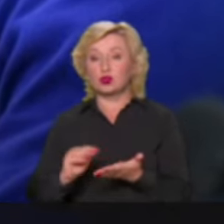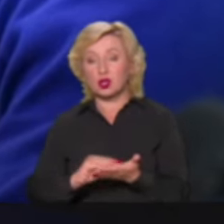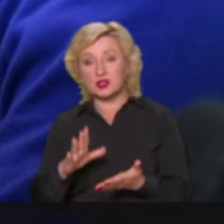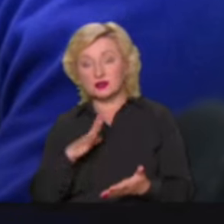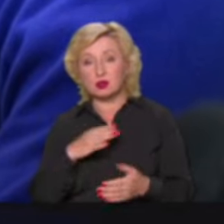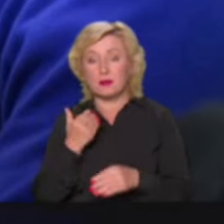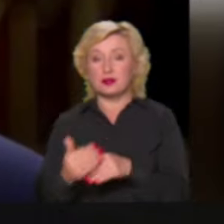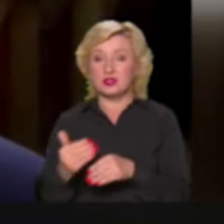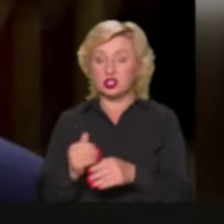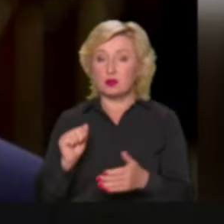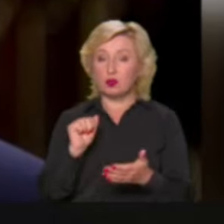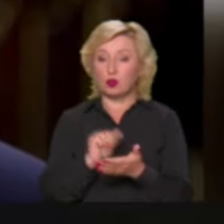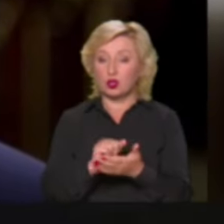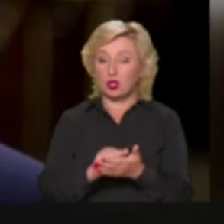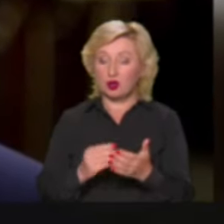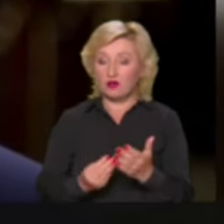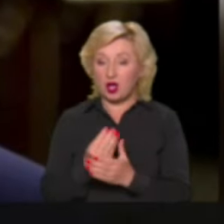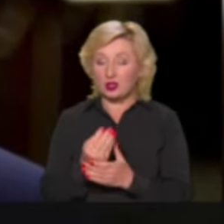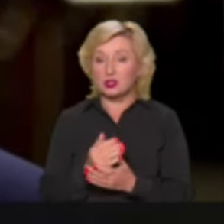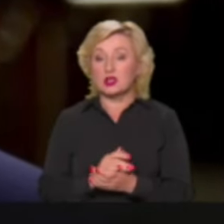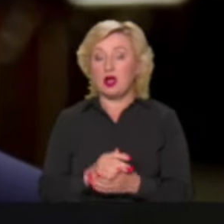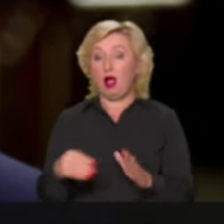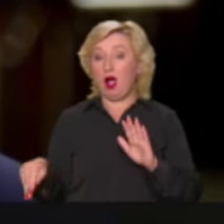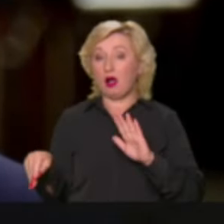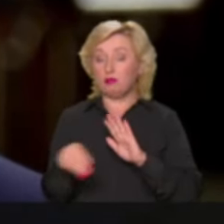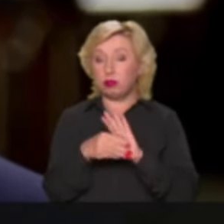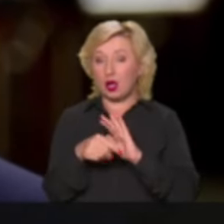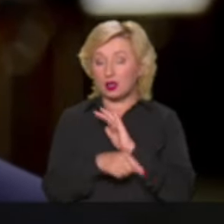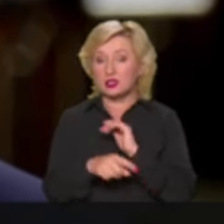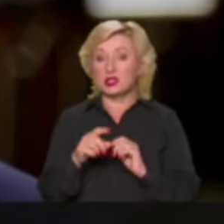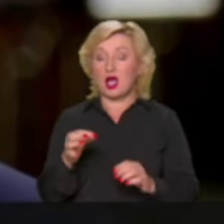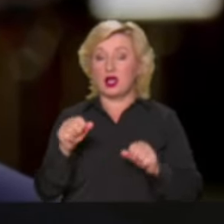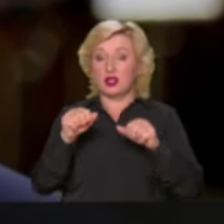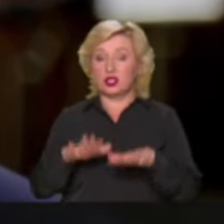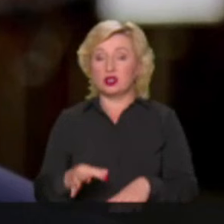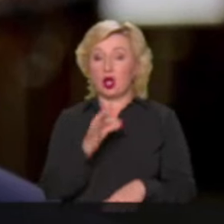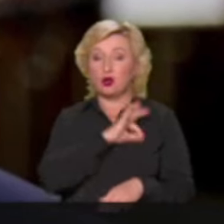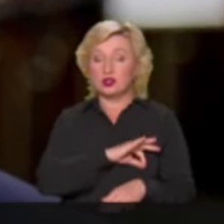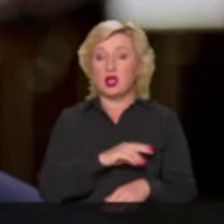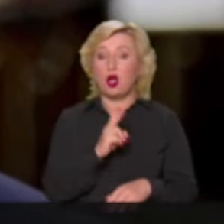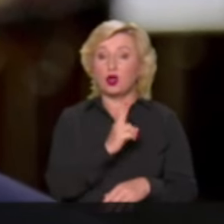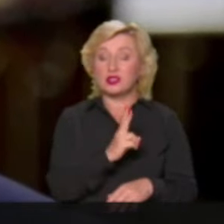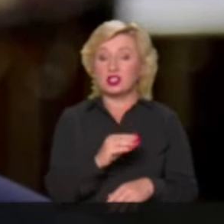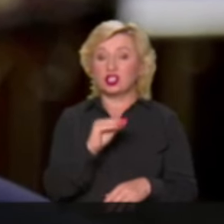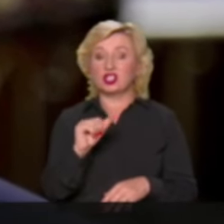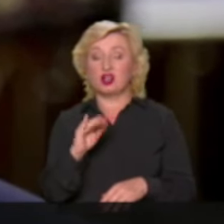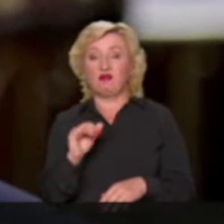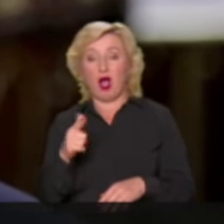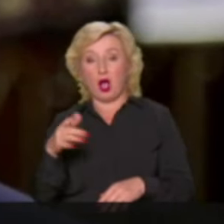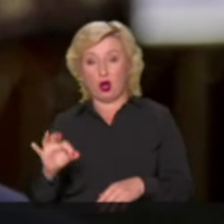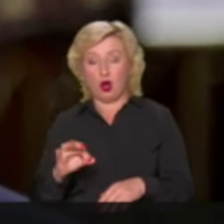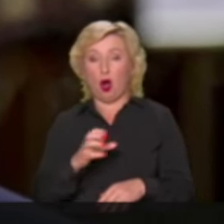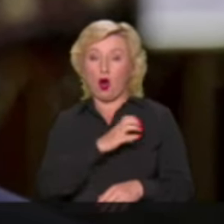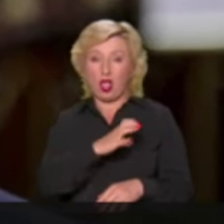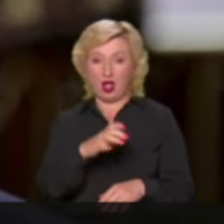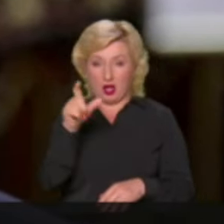пізніше публікувалася, це хабар за рішення на користь Костянтина Живагу, такого собі олігарха, якщо